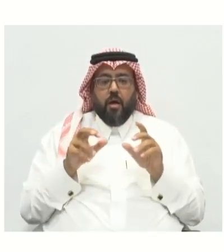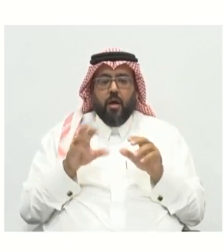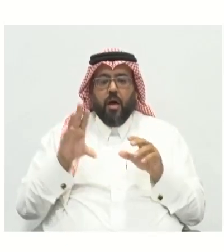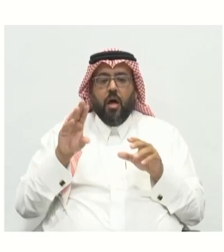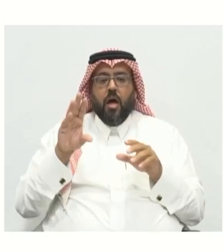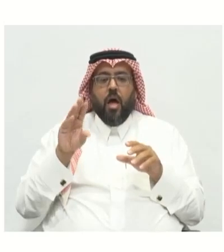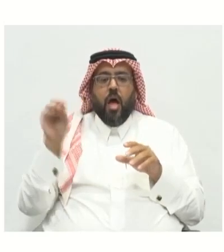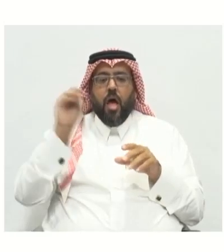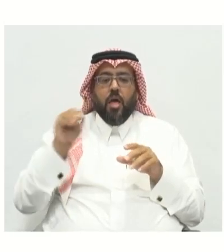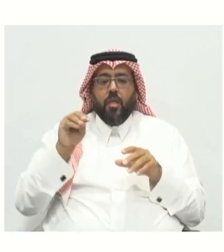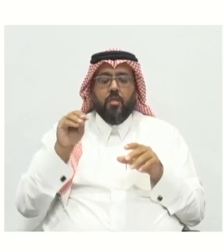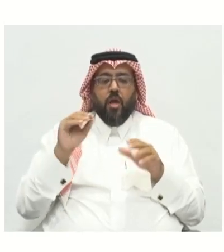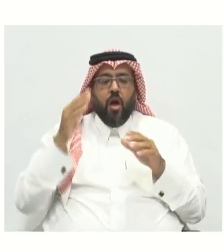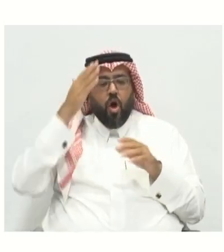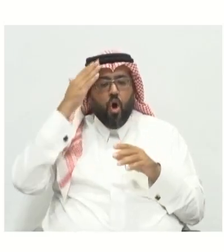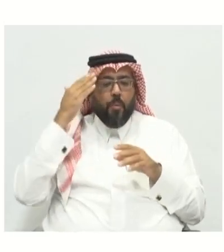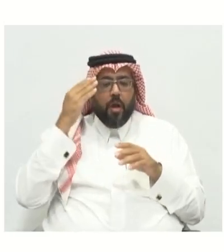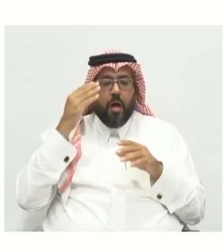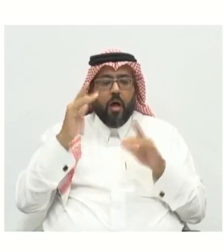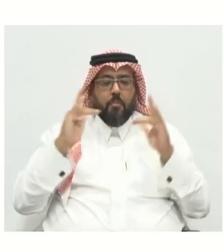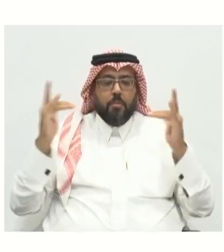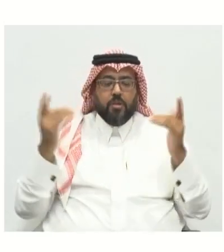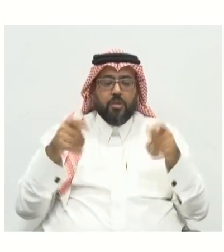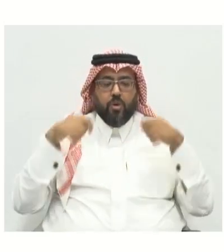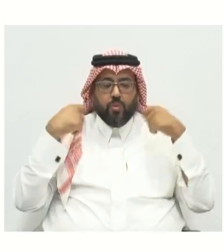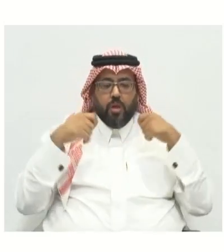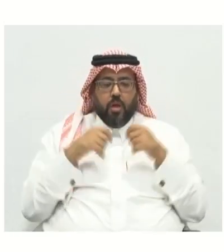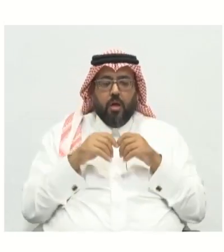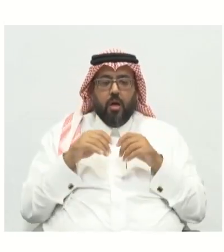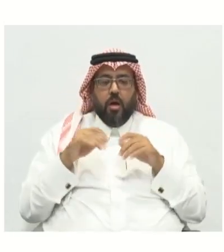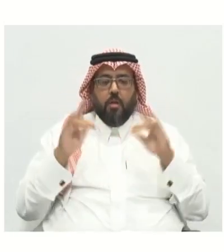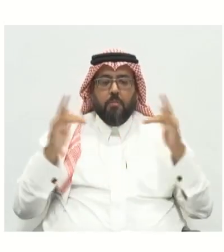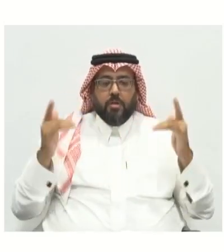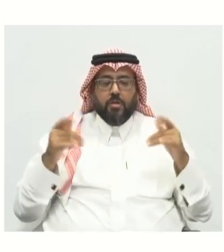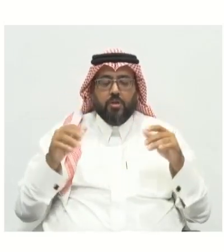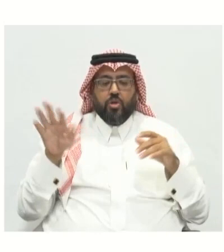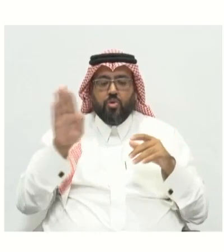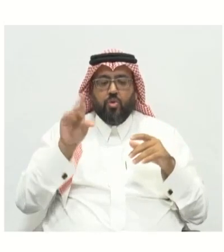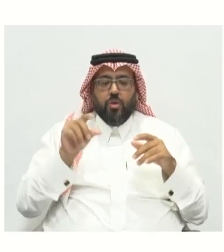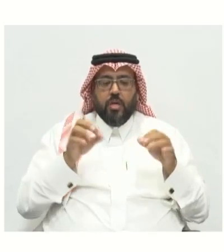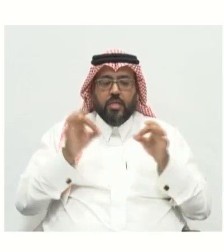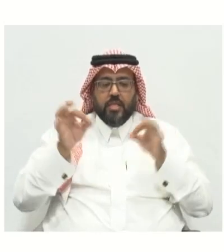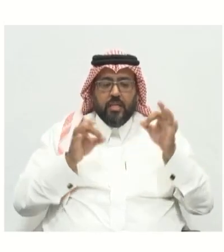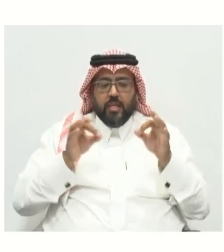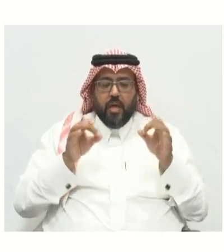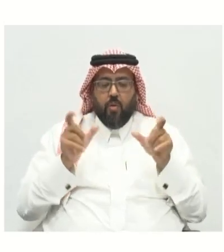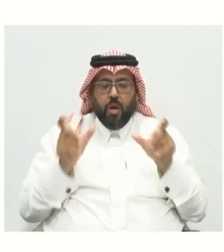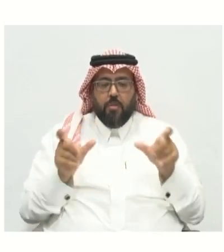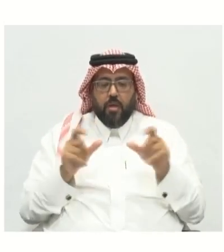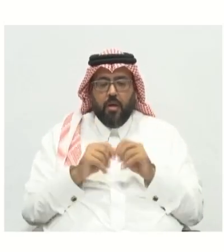الوزراء وايضا مجلس الشؤون السياسيه والامنيه وايضا مجلس الشؤون الاقتصاديه و